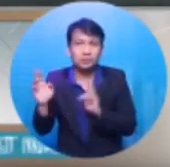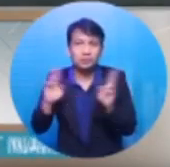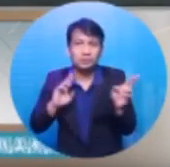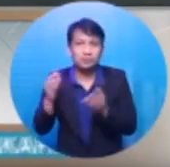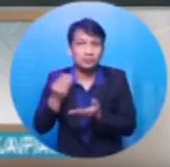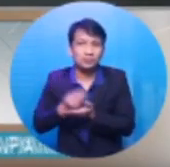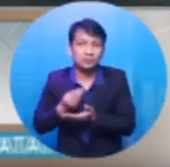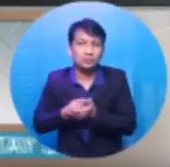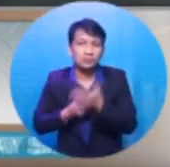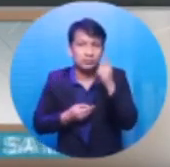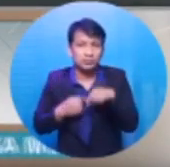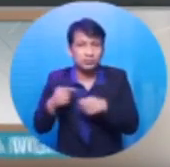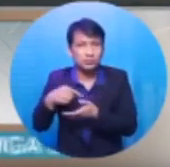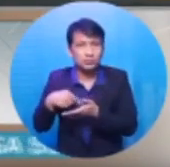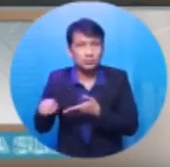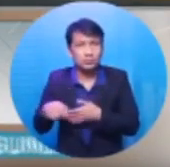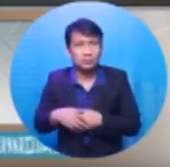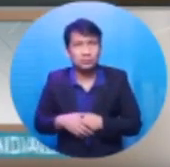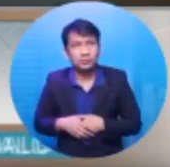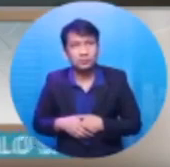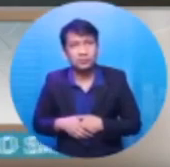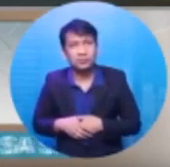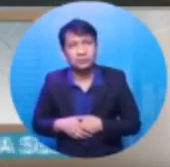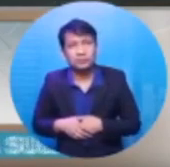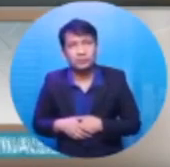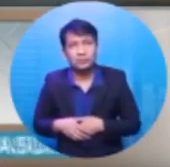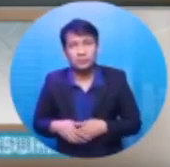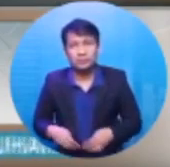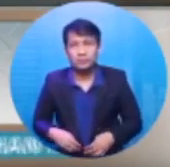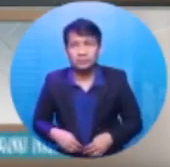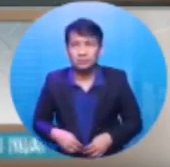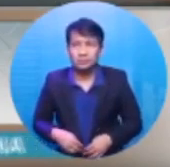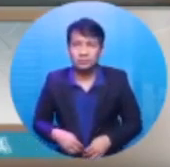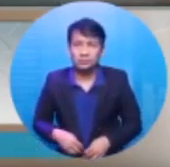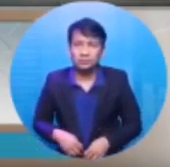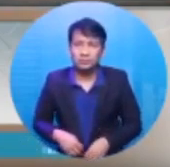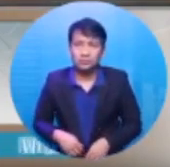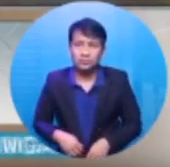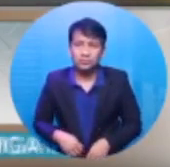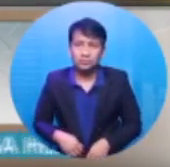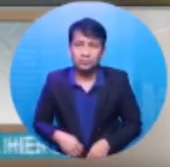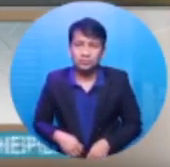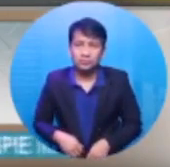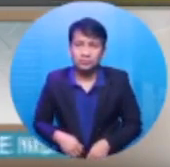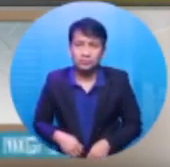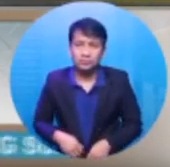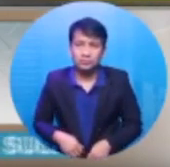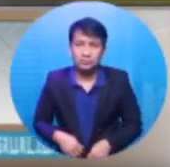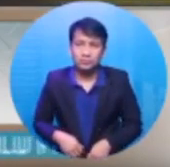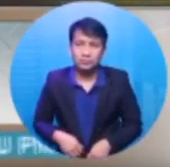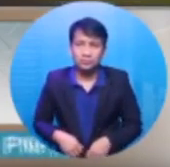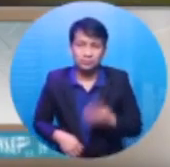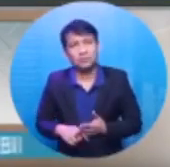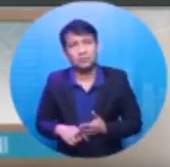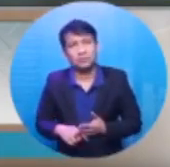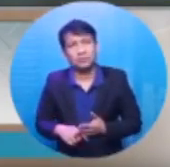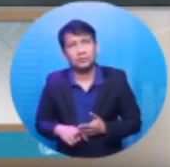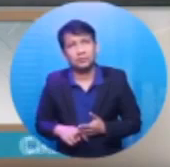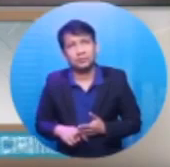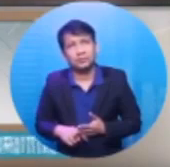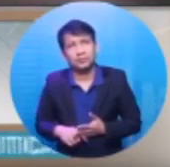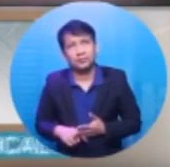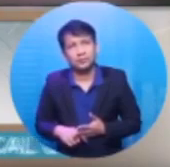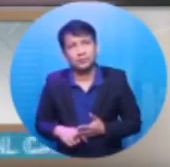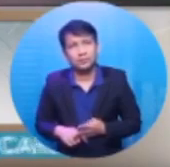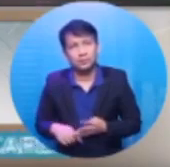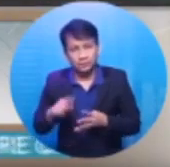na mga pera nyo. Dahil kapag hindi ko kayo nagbayad, sir, ipakukulong ko kayo. Ay, sir, dalawang bata lang po, sir. Bali, 4 po kami, sir. Yung pinsan ko po yun. Okay, sige,